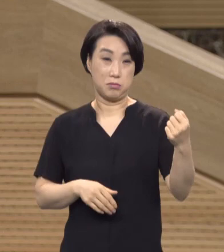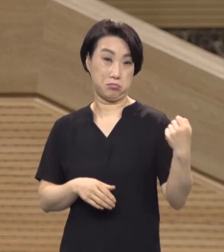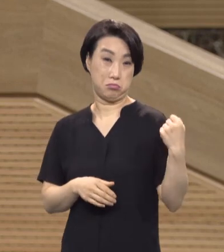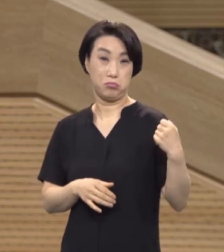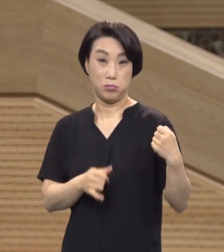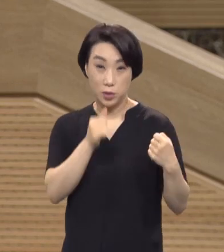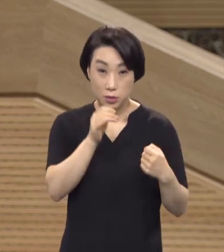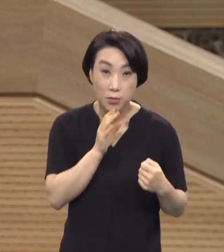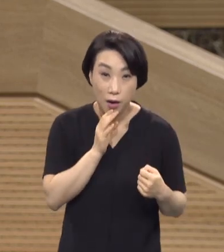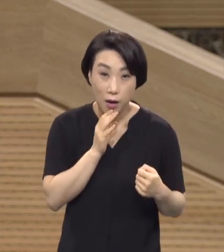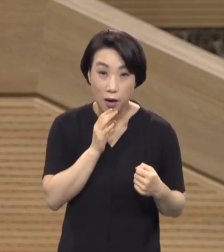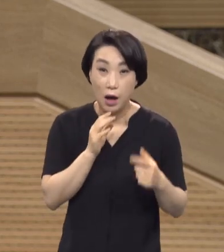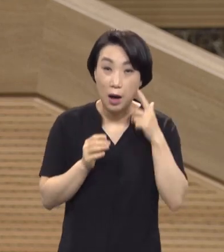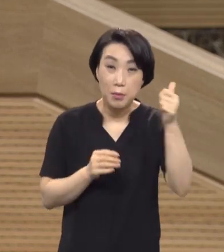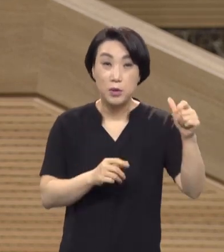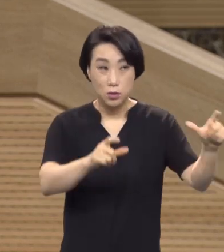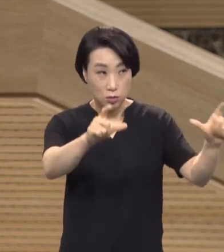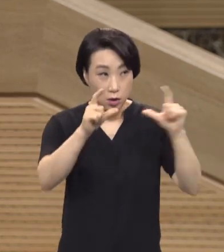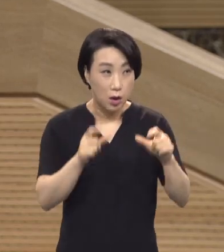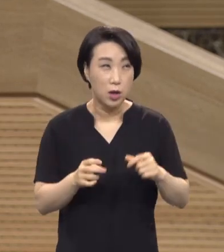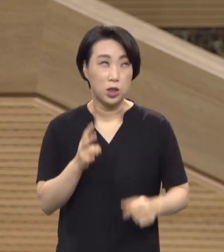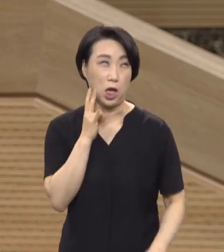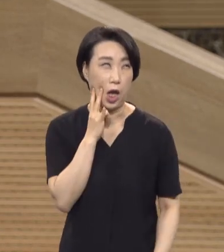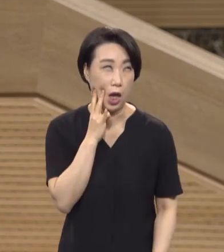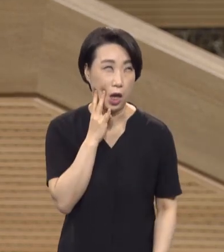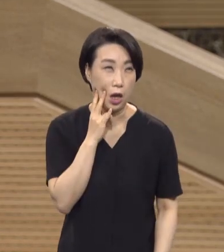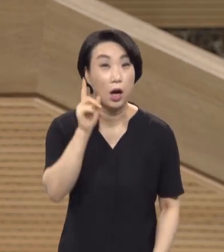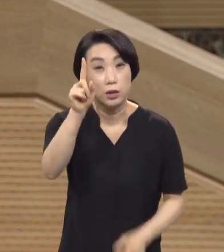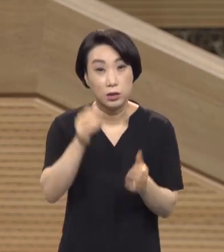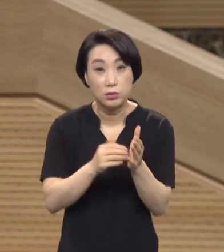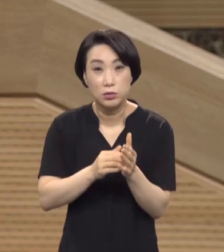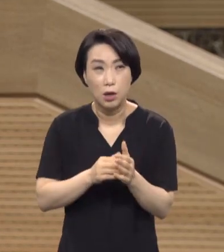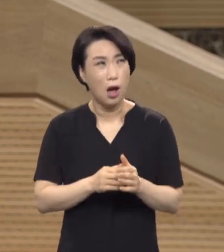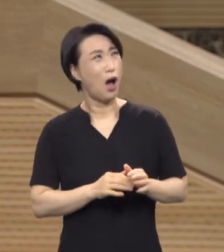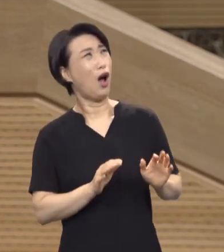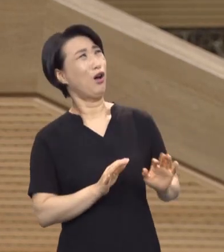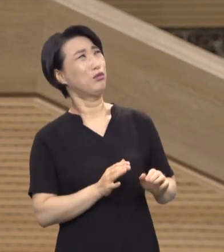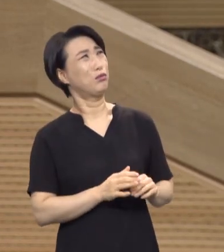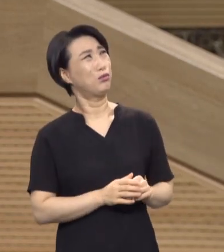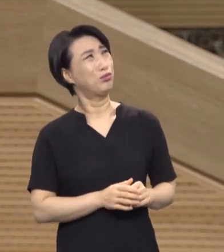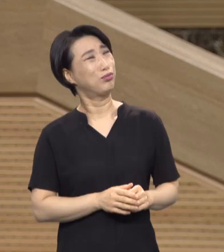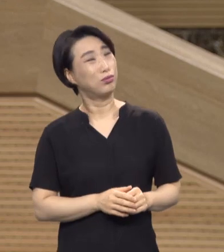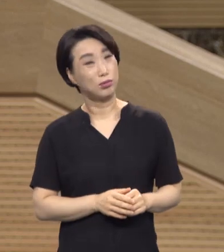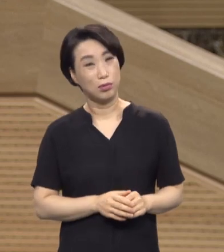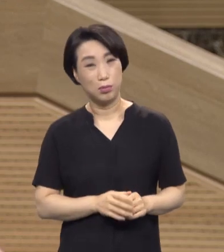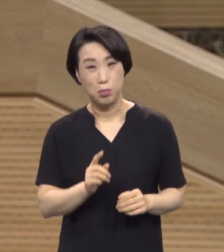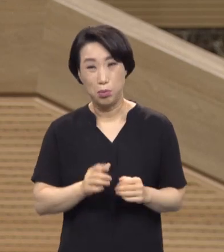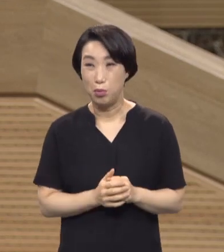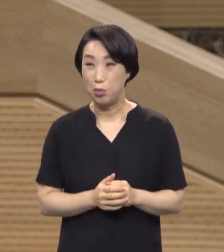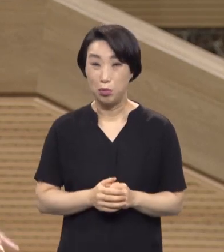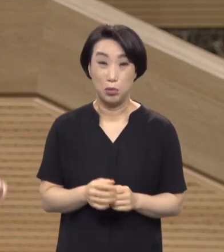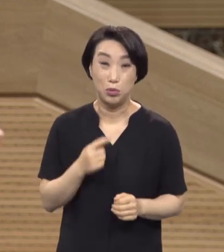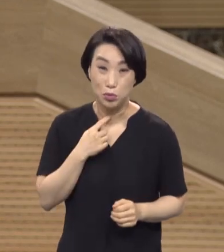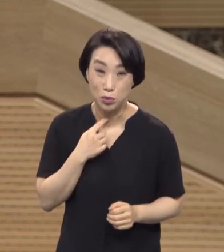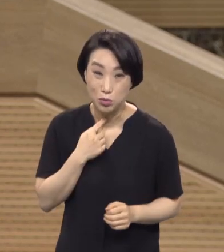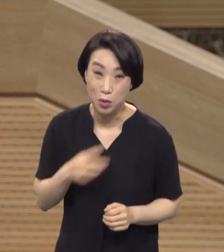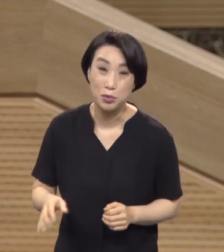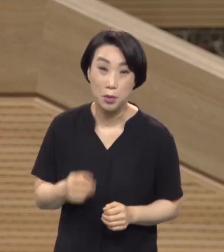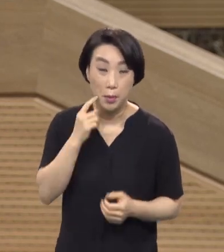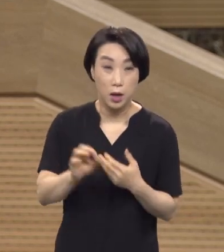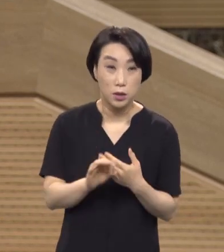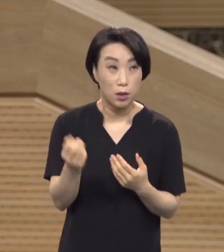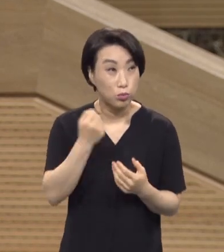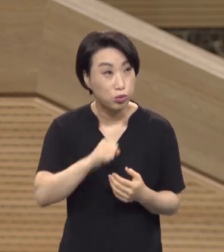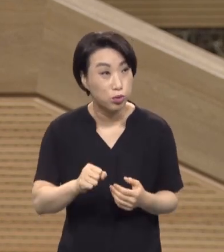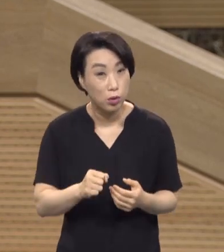속에서 아버지가 말씀하시면, 내지, 아니오라든지, 뭐, 그건, 만약에